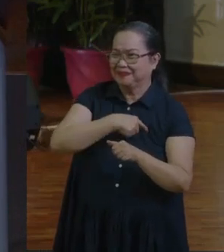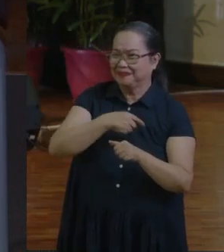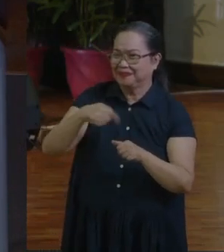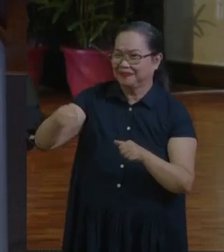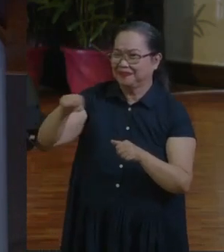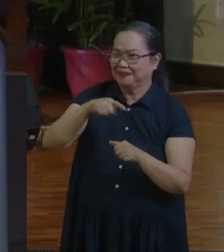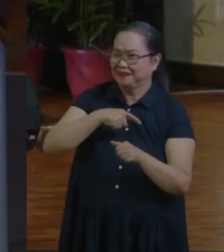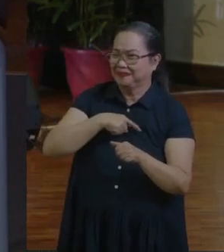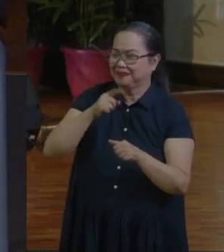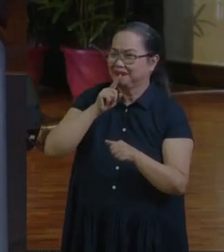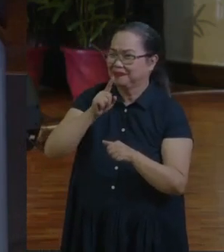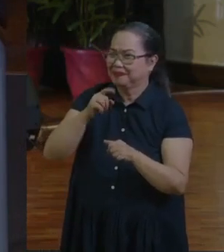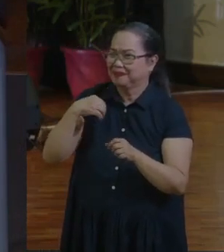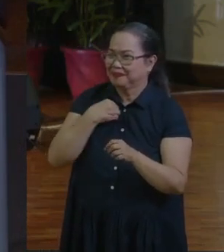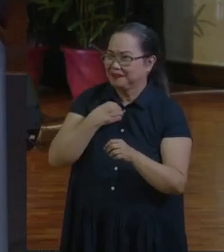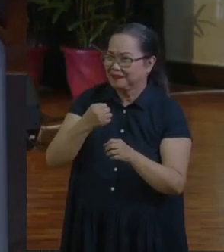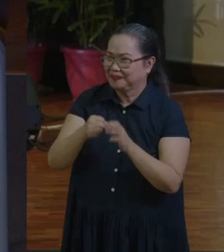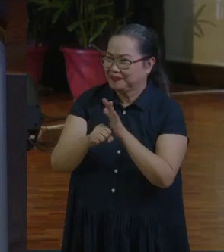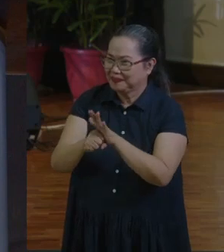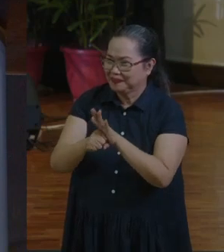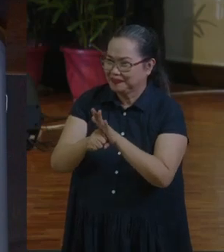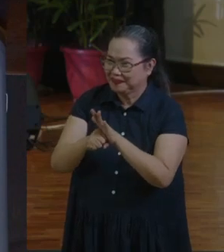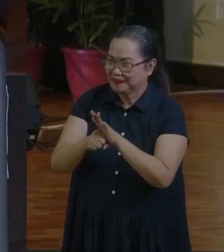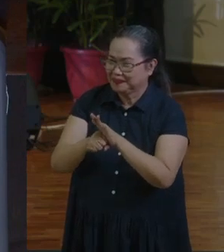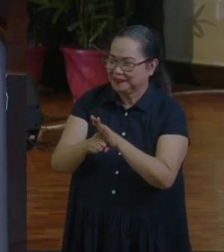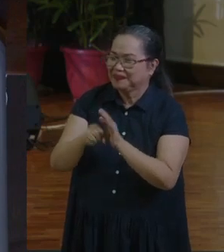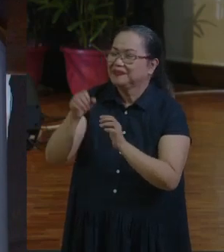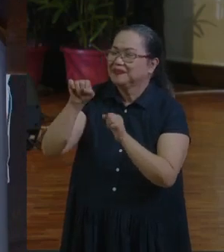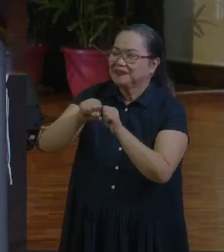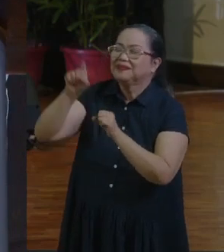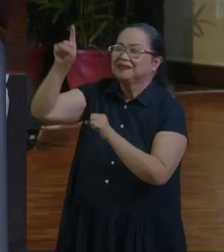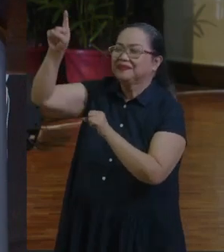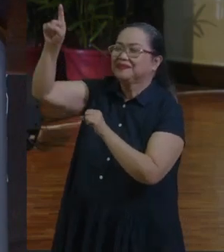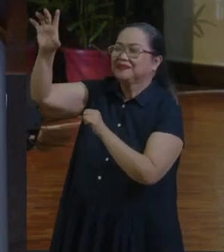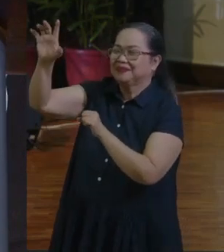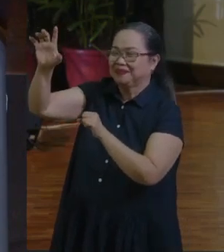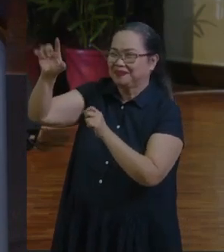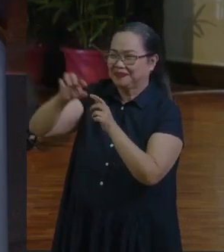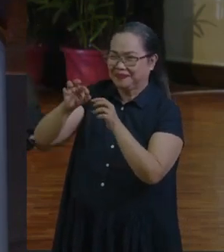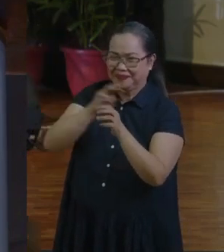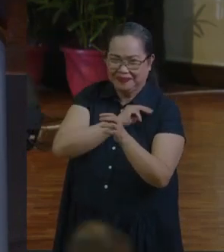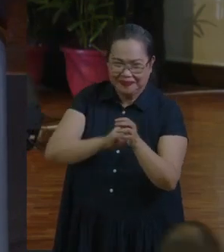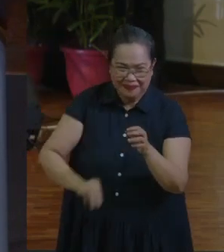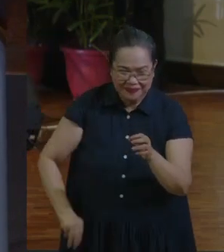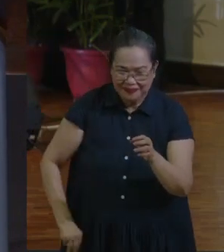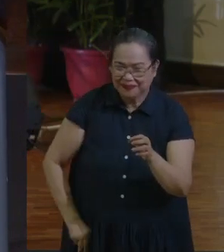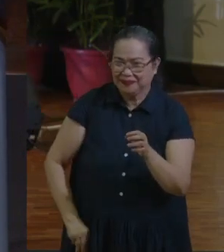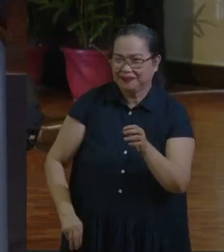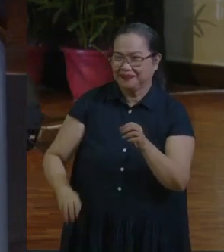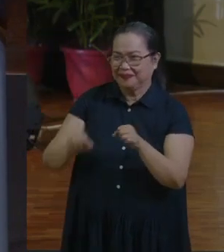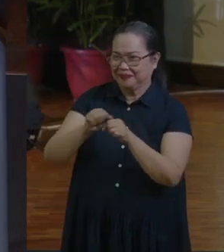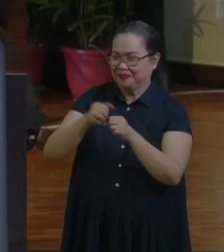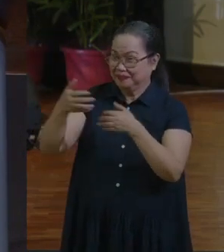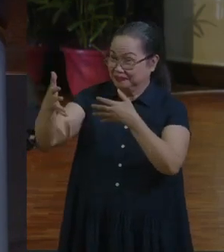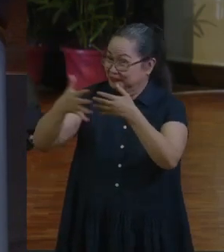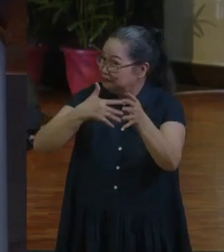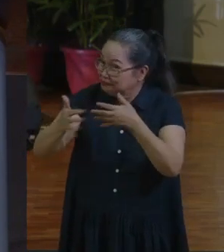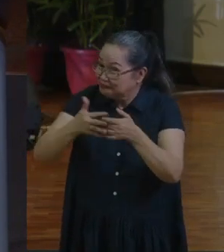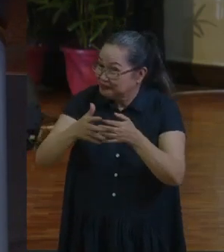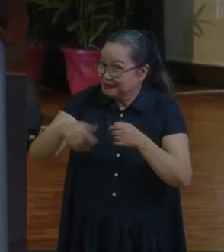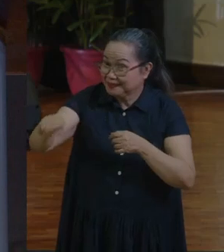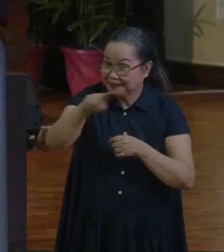sa pamamagitan ng mga simbolong ito, na siya nga ang Mesiyas, na kahit sa gitna ng